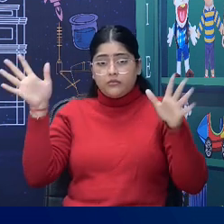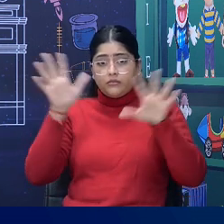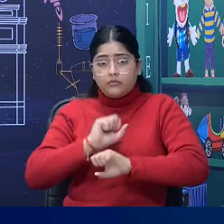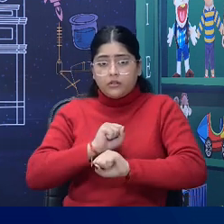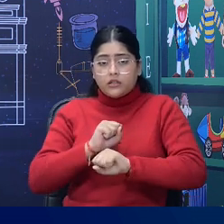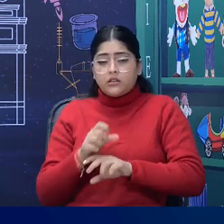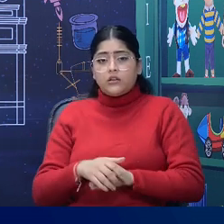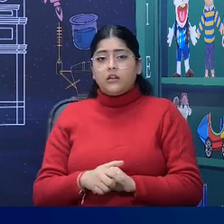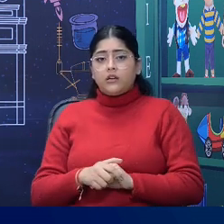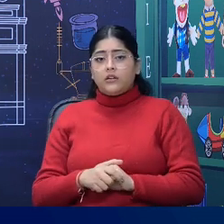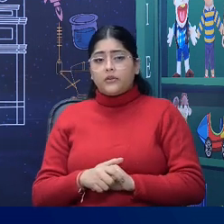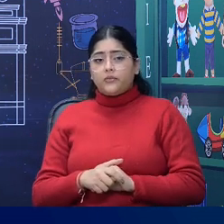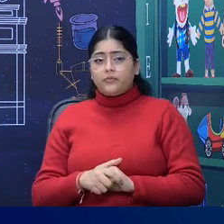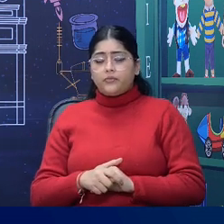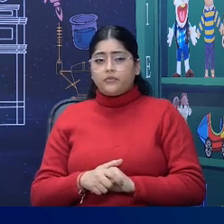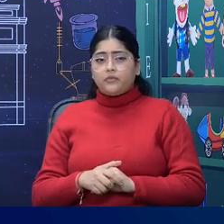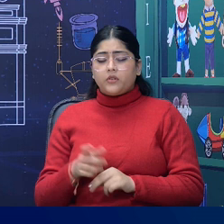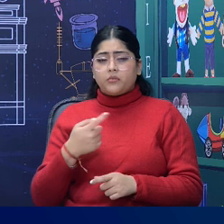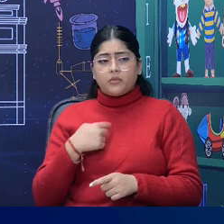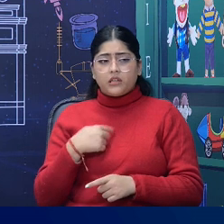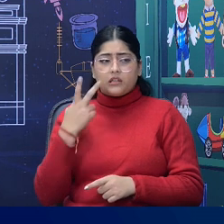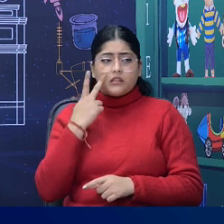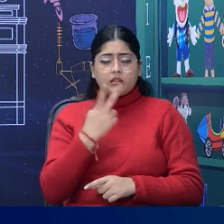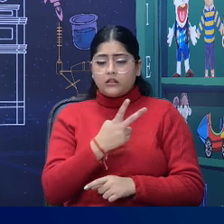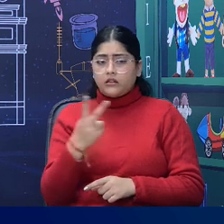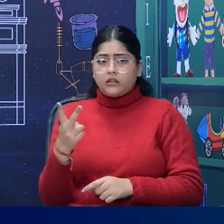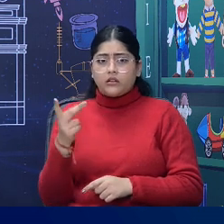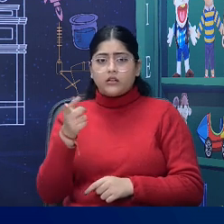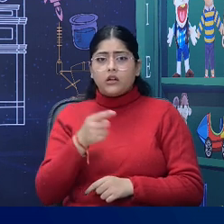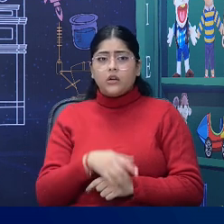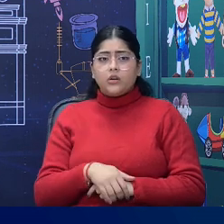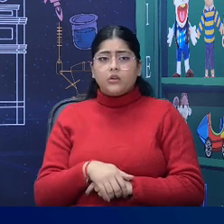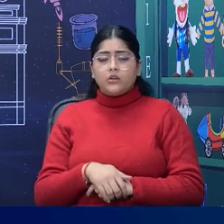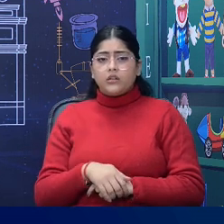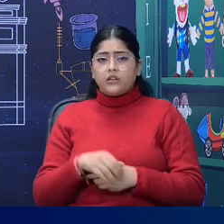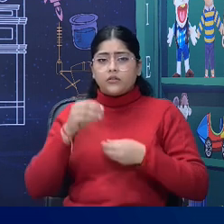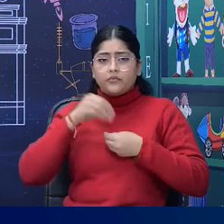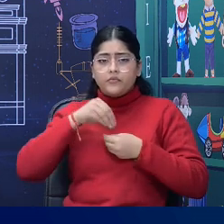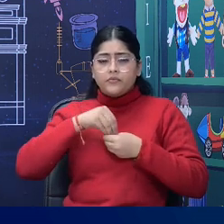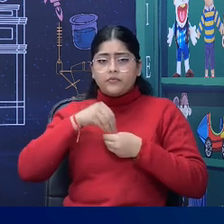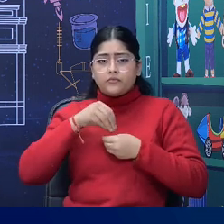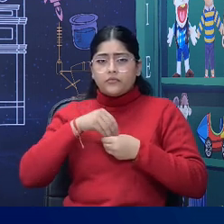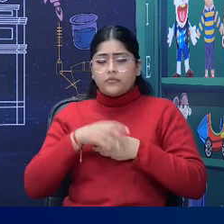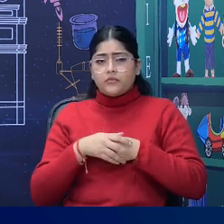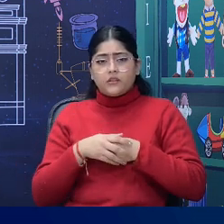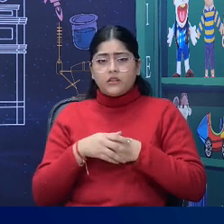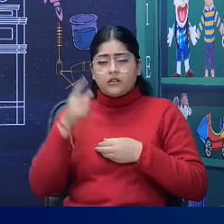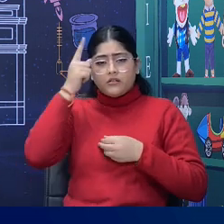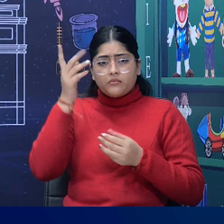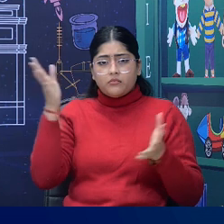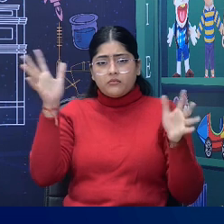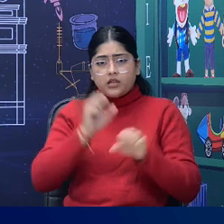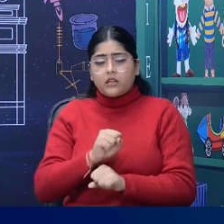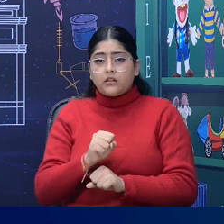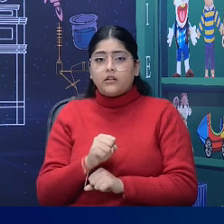अंधकार में घुटती है जी मैं देख रहा हूं मनुष्य की आत्मा भय और पीड़ा से त्रस्त है अब ये सुनते ही उसकी हंसी छूट गई अब हंसी क्यों छूटी होगी